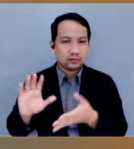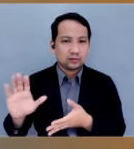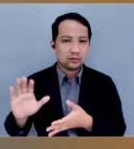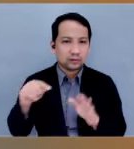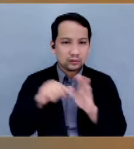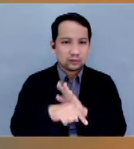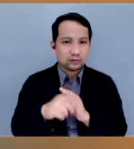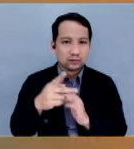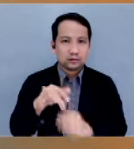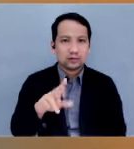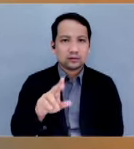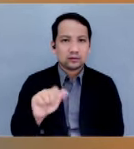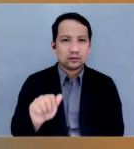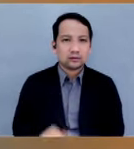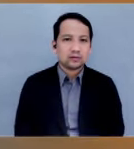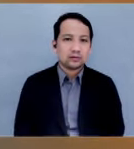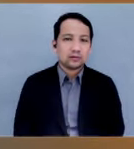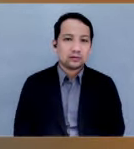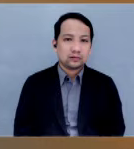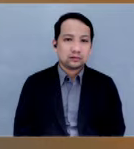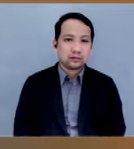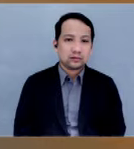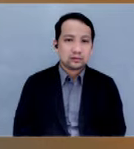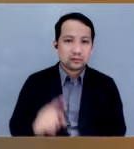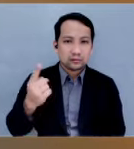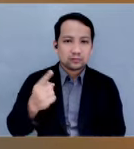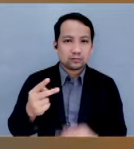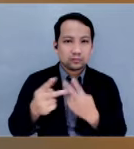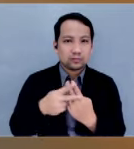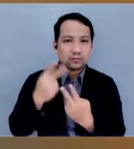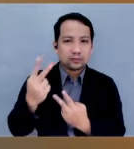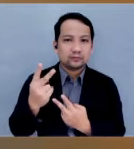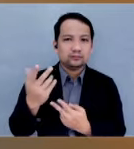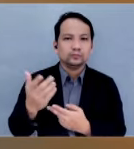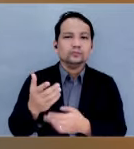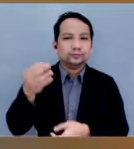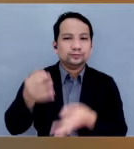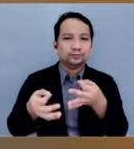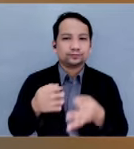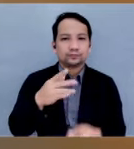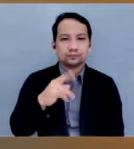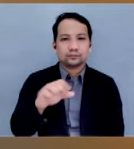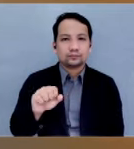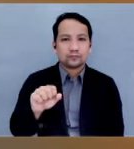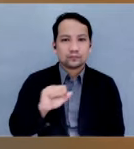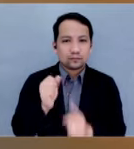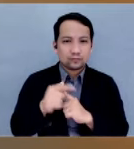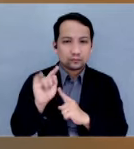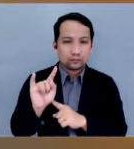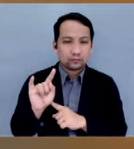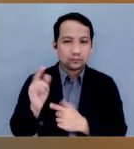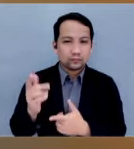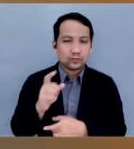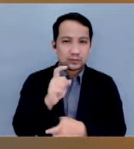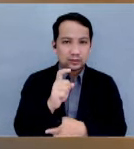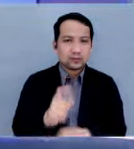Kilua. Hanggang ngayon, number one trending pa rin ang hashtag Justice for Kilua sa social media platform na X.